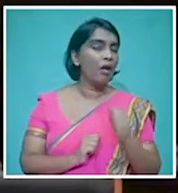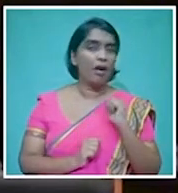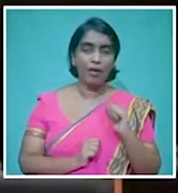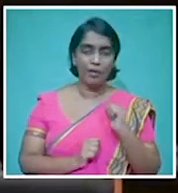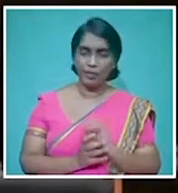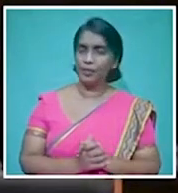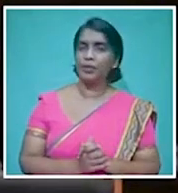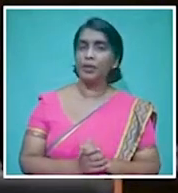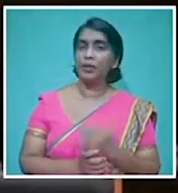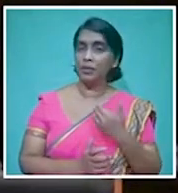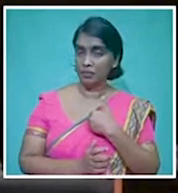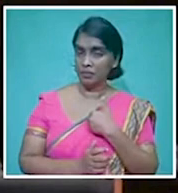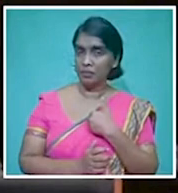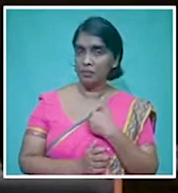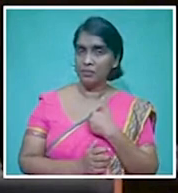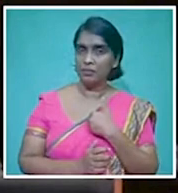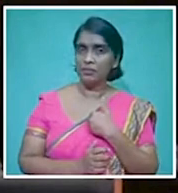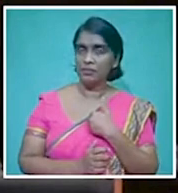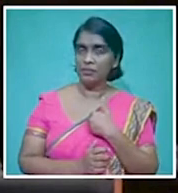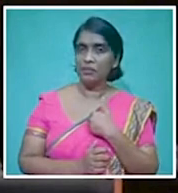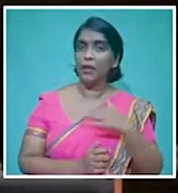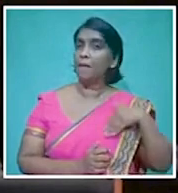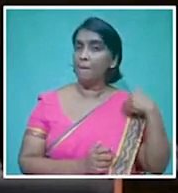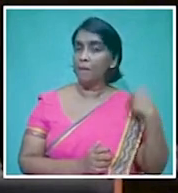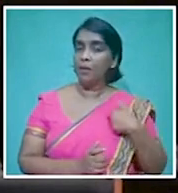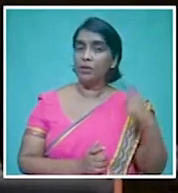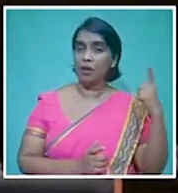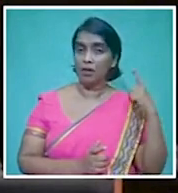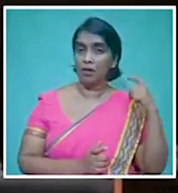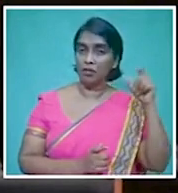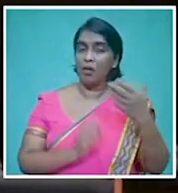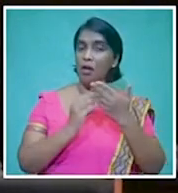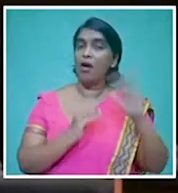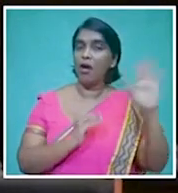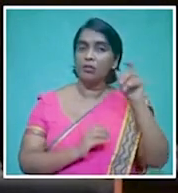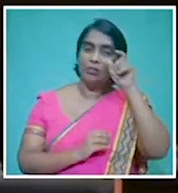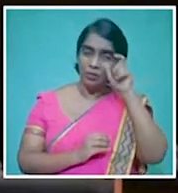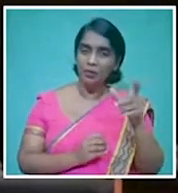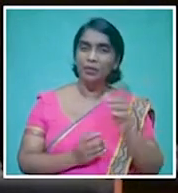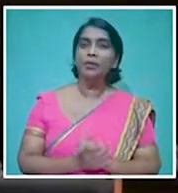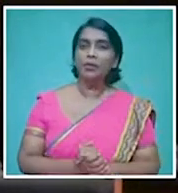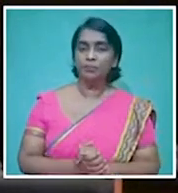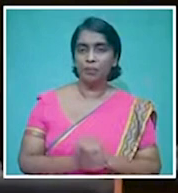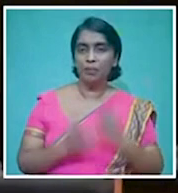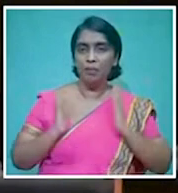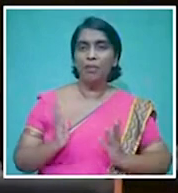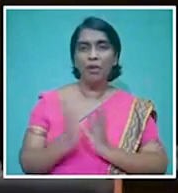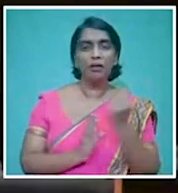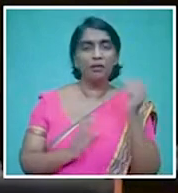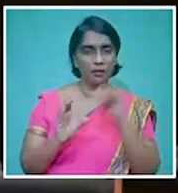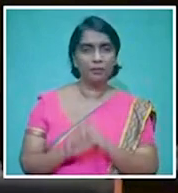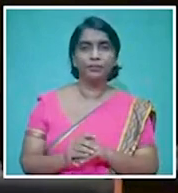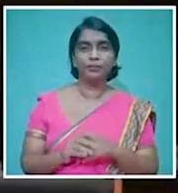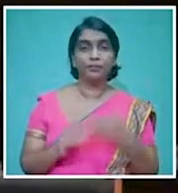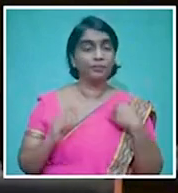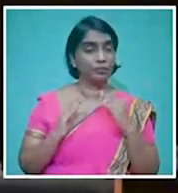කියලා. මගේ ප්‍රධාන ආරක්ෂා නිලධාරිය අයින් කරන්න බැලුවානේ. මානව හිමිකම් දාලා මම